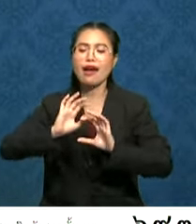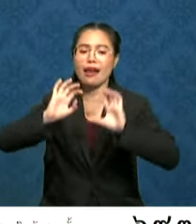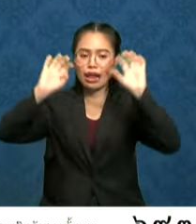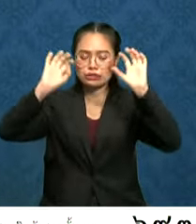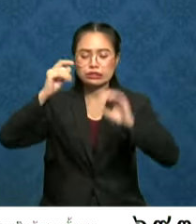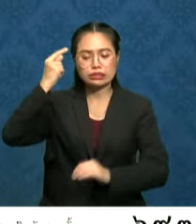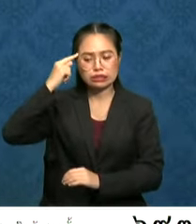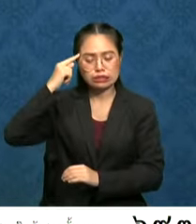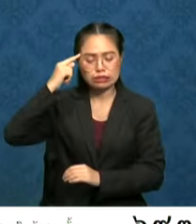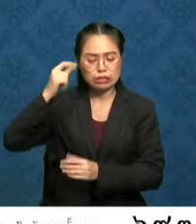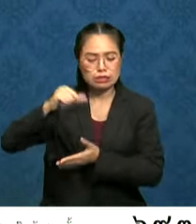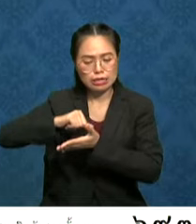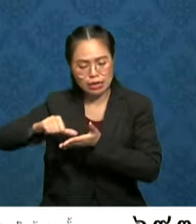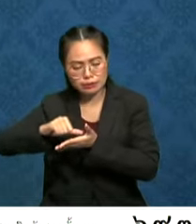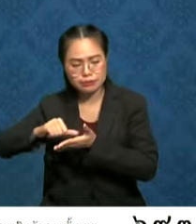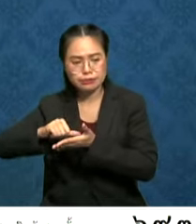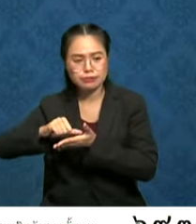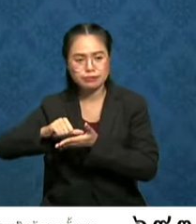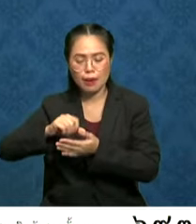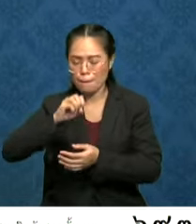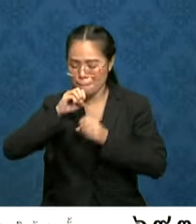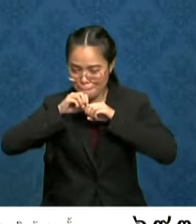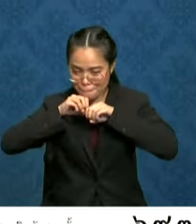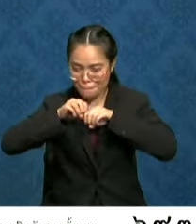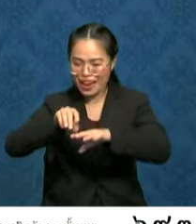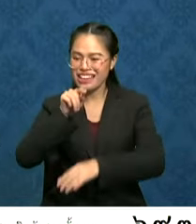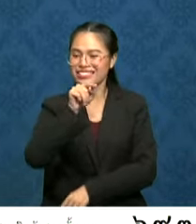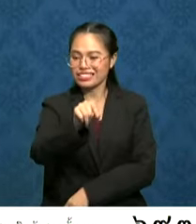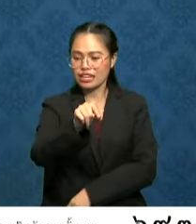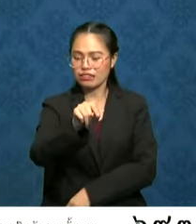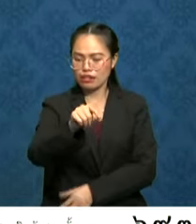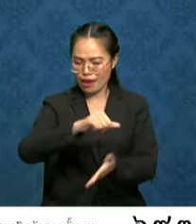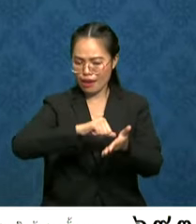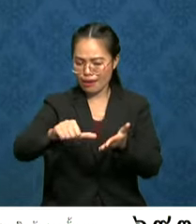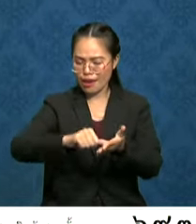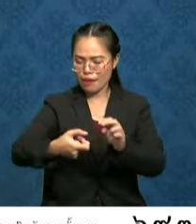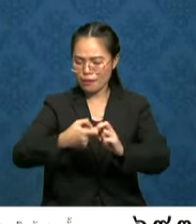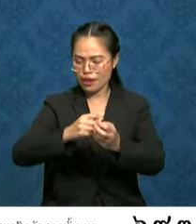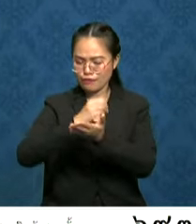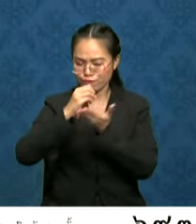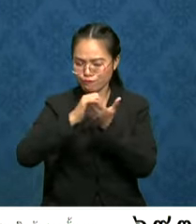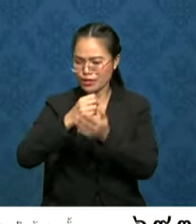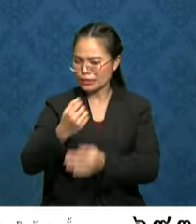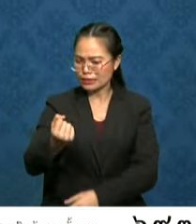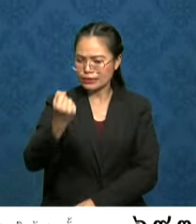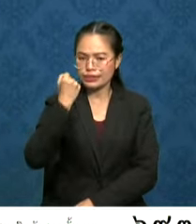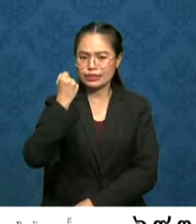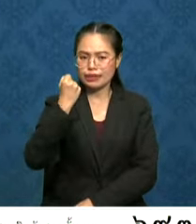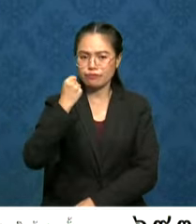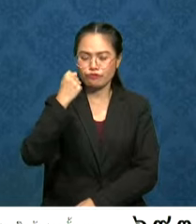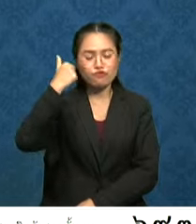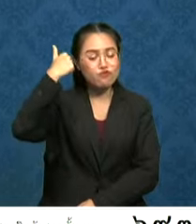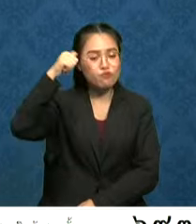ครับทำท่าอย่างเดียวเท่านั้นในการประกาศสั่งการเพื่อให้มีการแก้ไขอย่างจริงจังเพื่อให้เป็นรูปธรรมภายใน